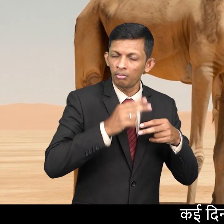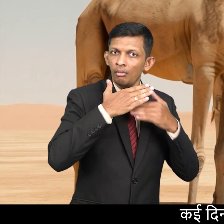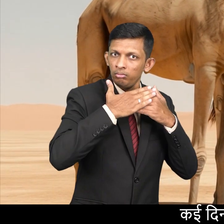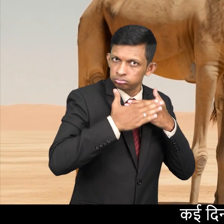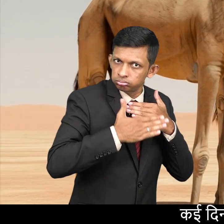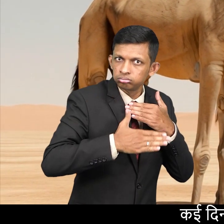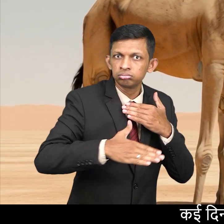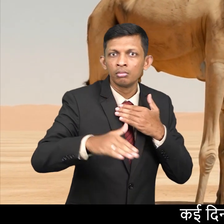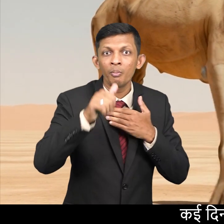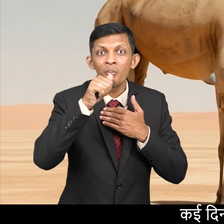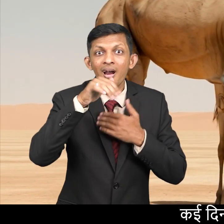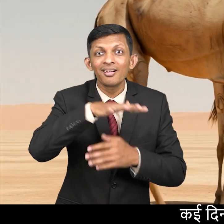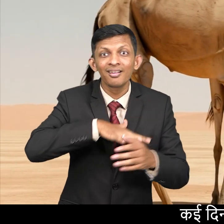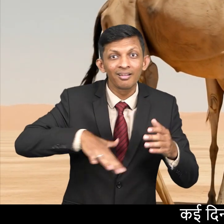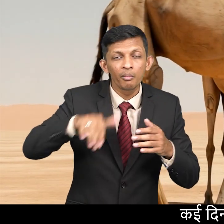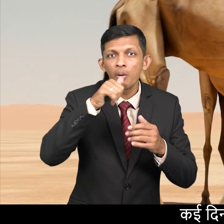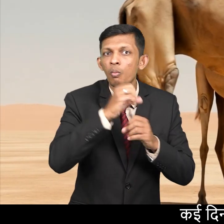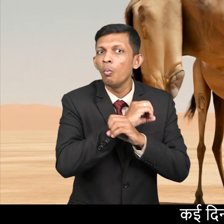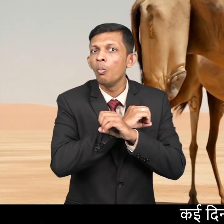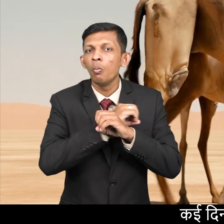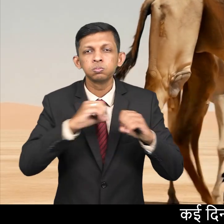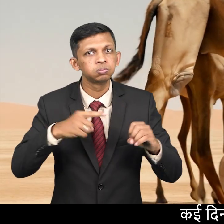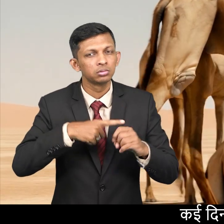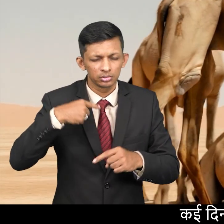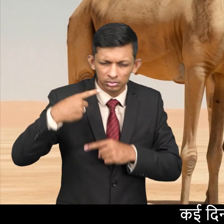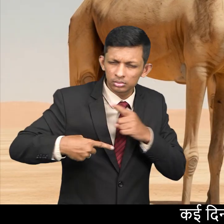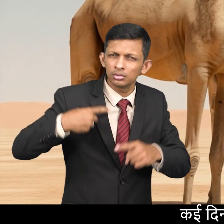कई दिनों तक पानी के बिना रह सकते हैं।